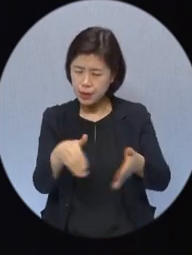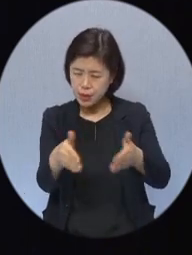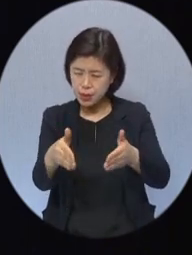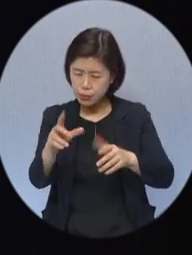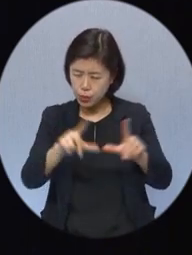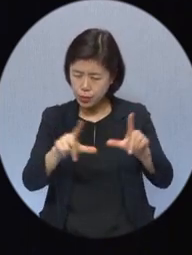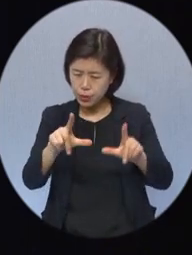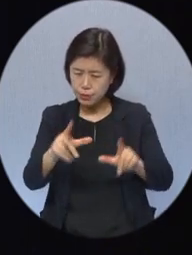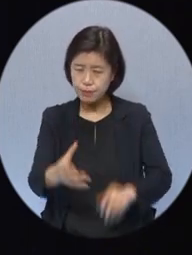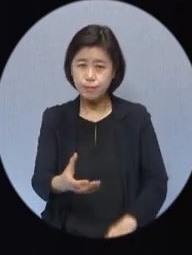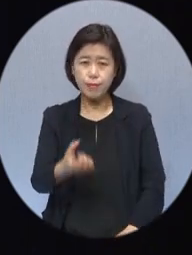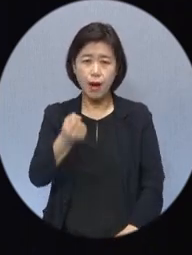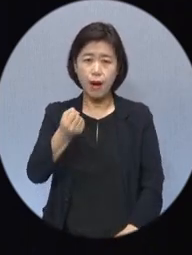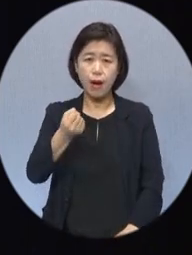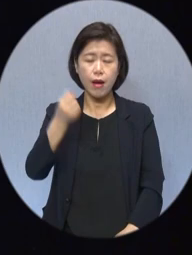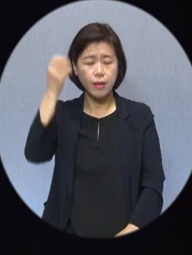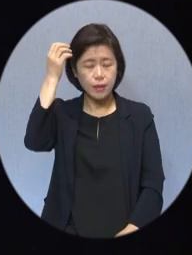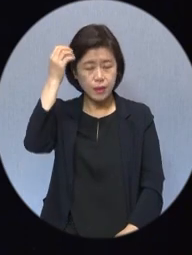양구를 떠났습니다.